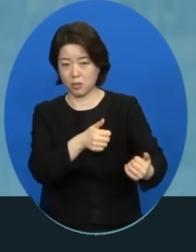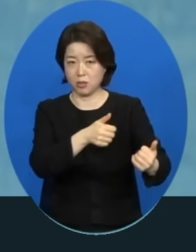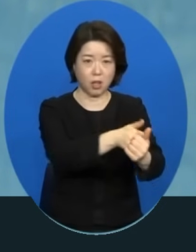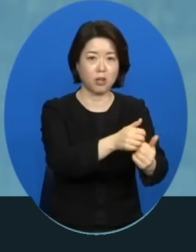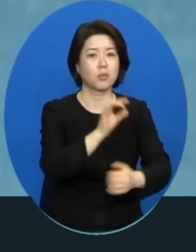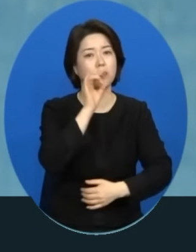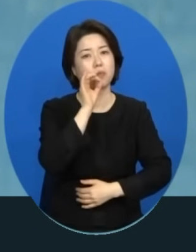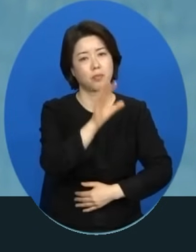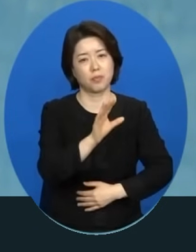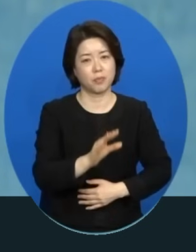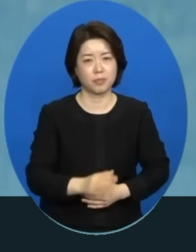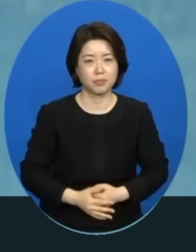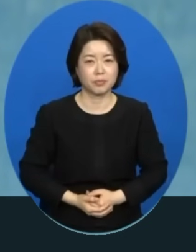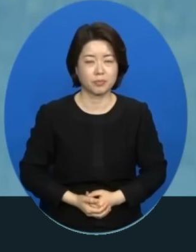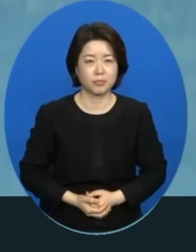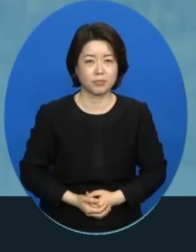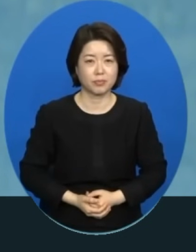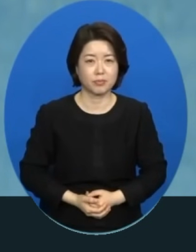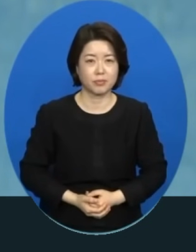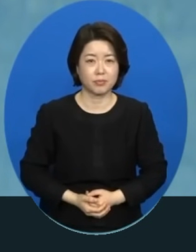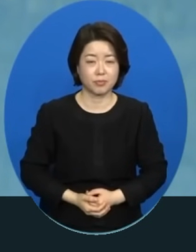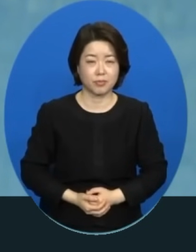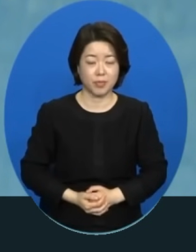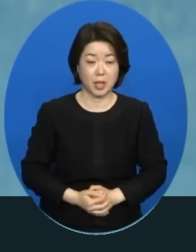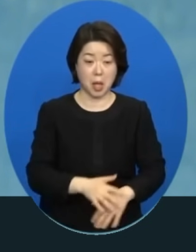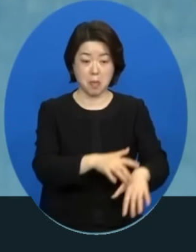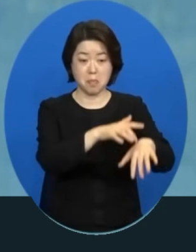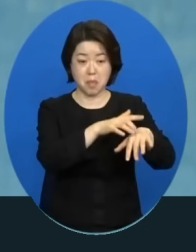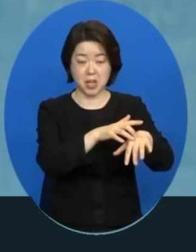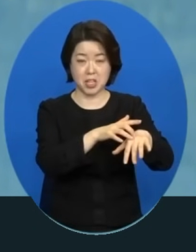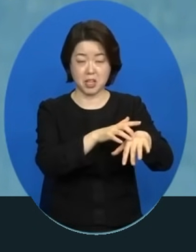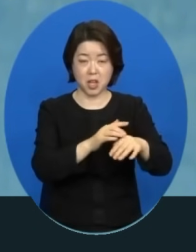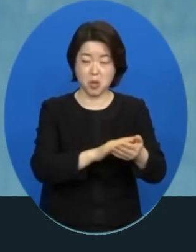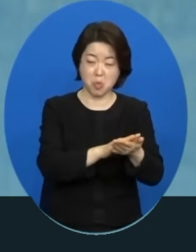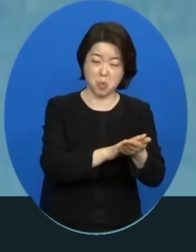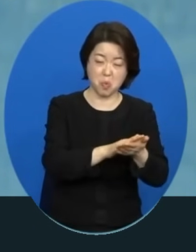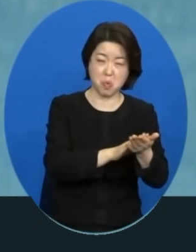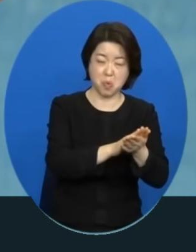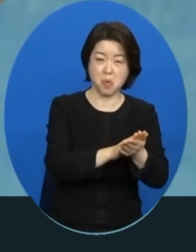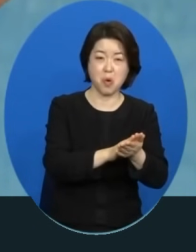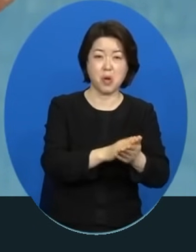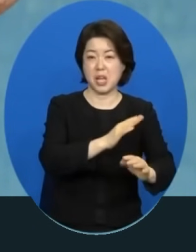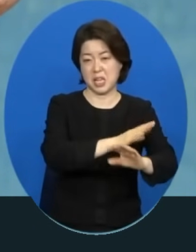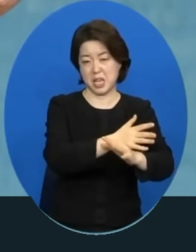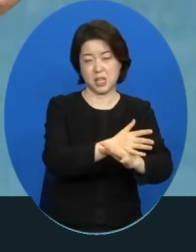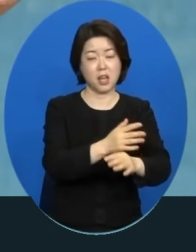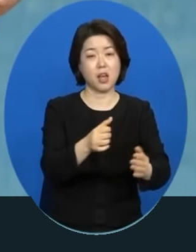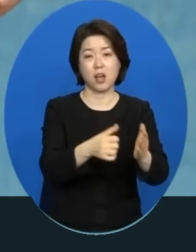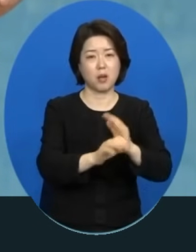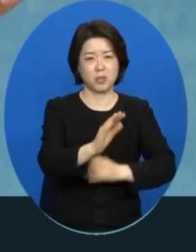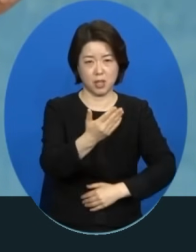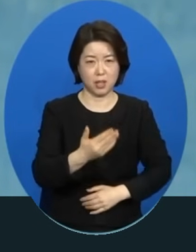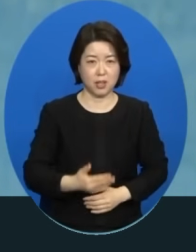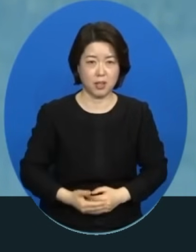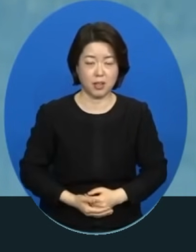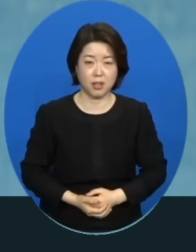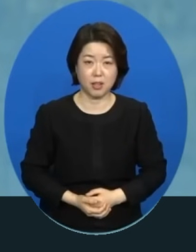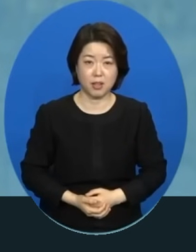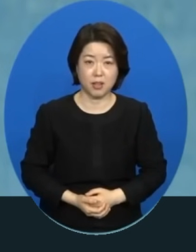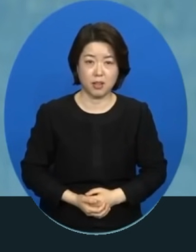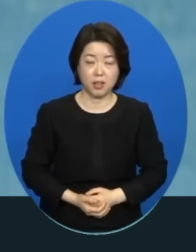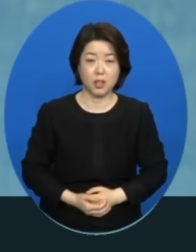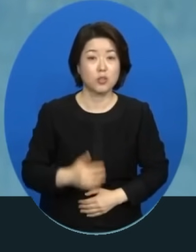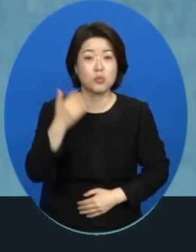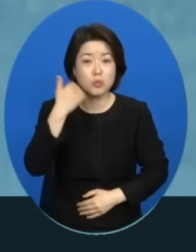없습니다. 마귀의 놀이터가 될 것입니다. 마귀의 장난감이 될 것입니다.